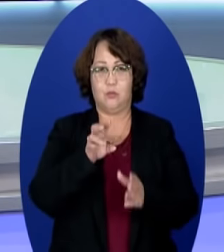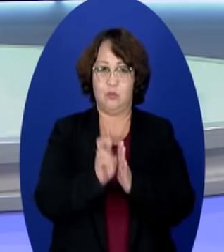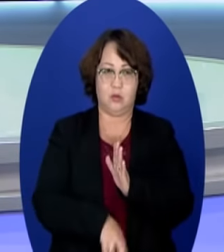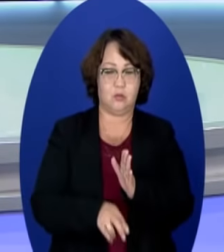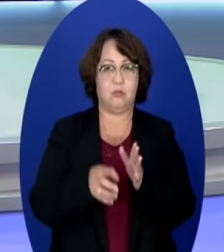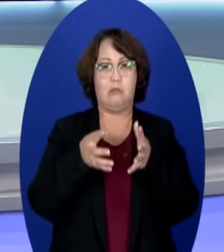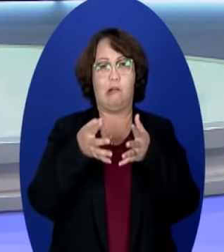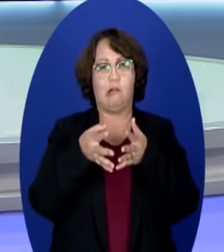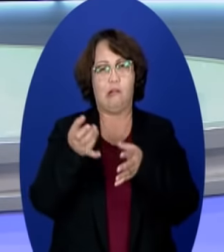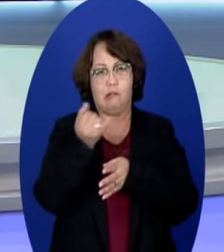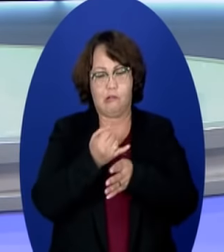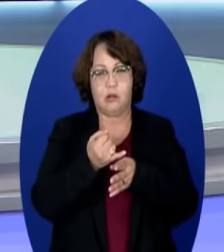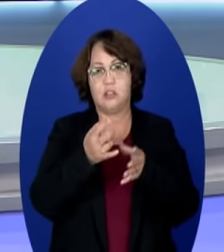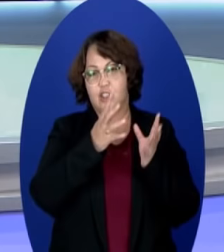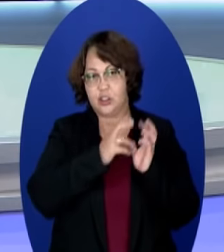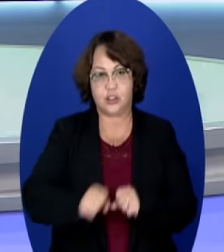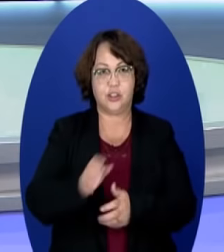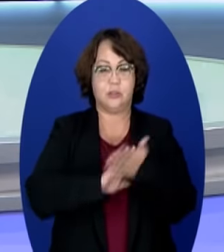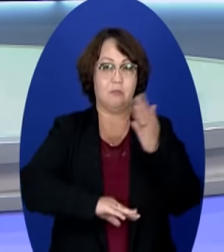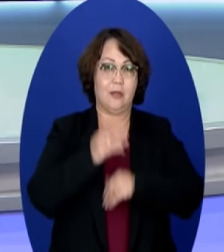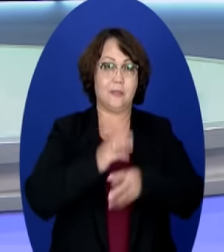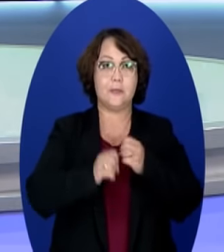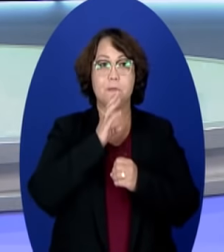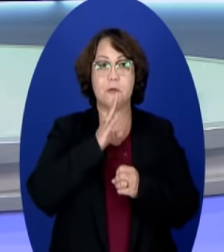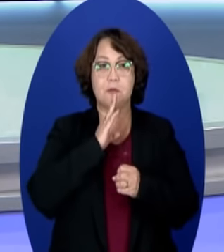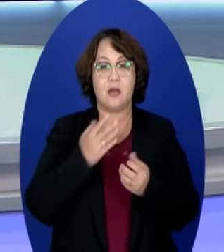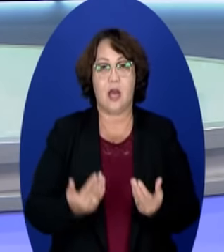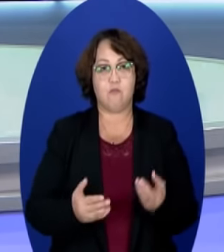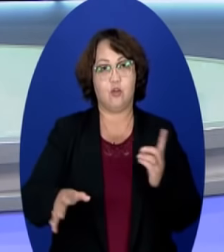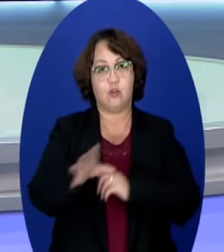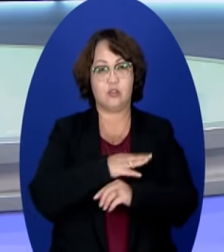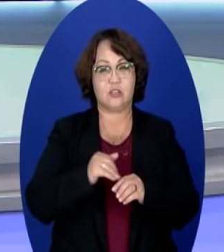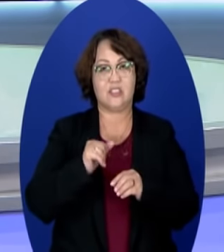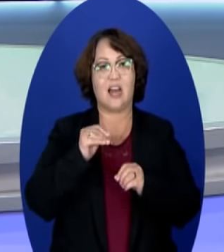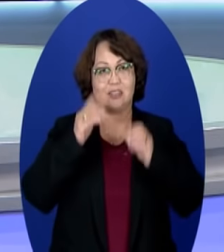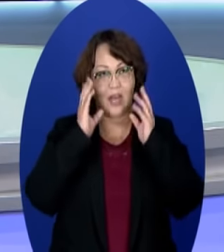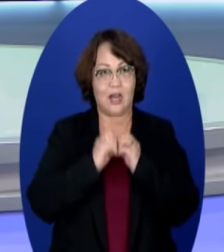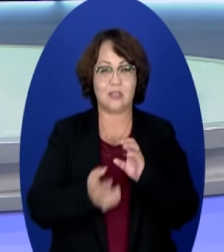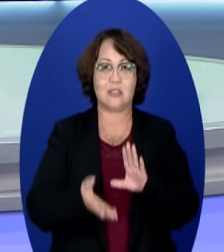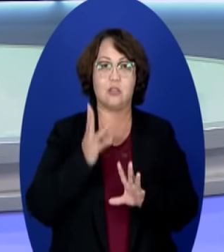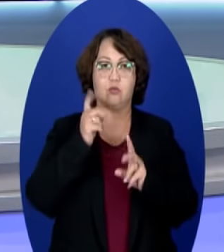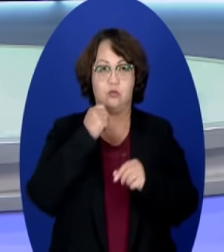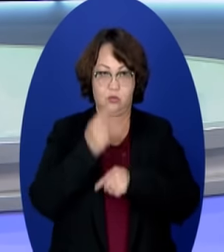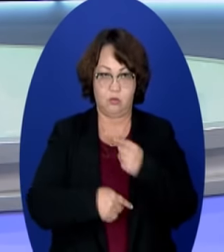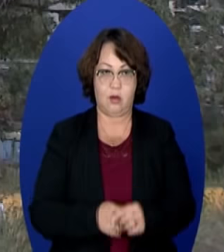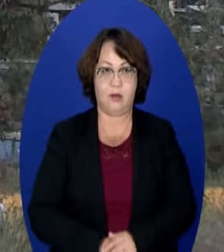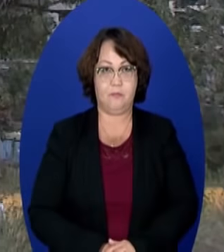сууцны барилгыг нурааж, оронд нь шинэ барилга барихтаа дэд бүтцийн асуудлыг хэрхэн анхаардгийг суралцлаа.